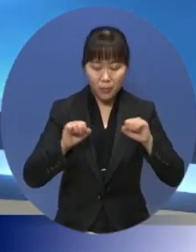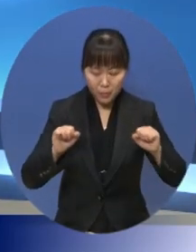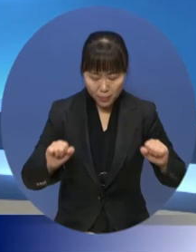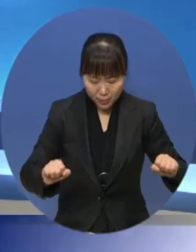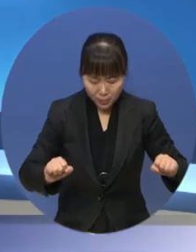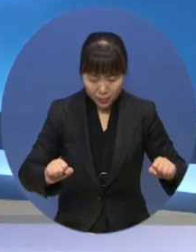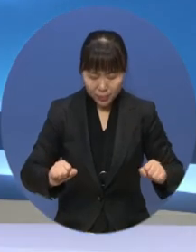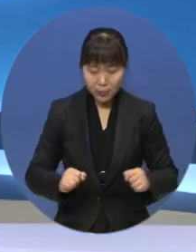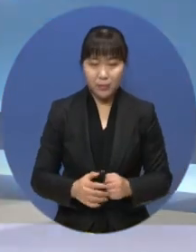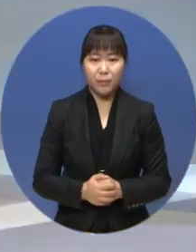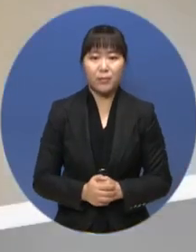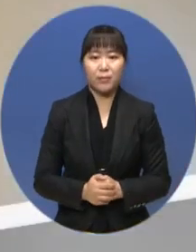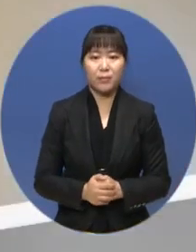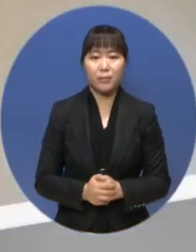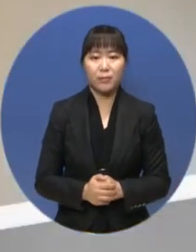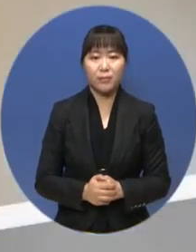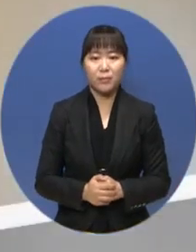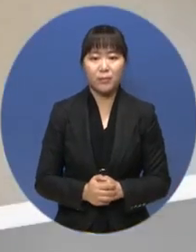고맙습니다.